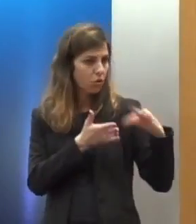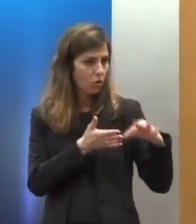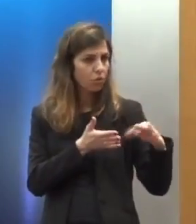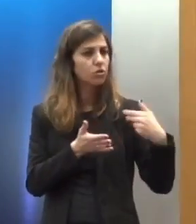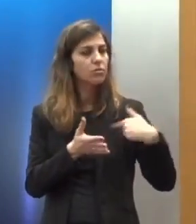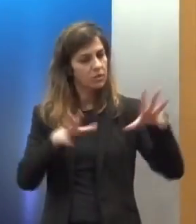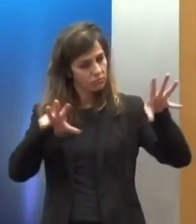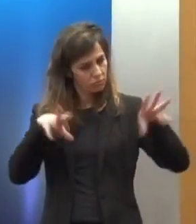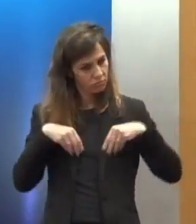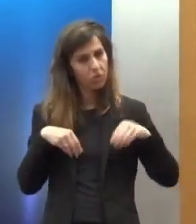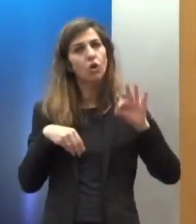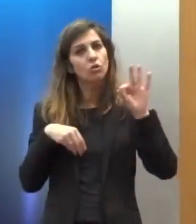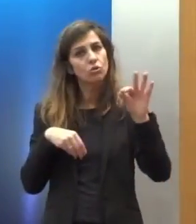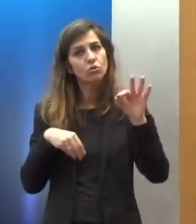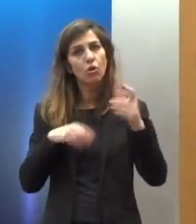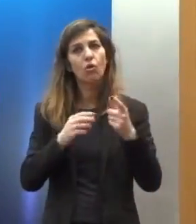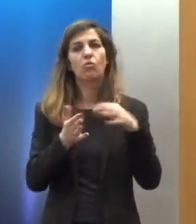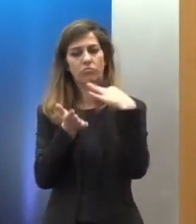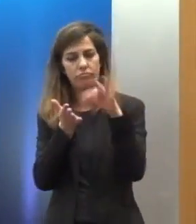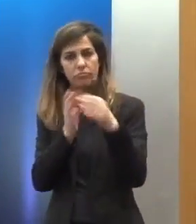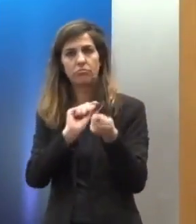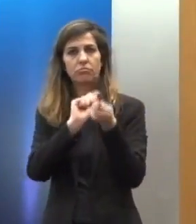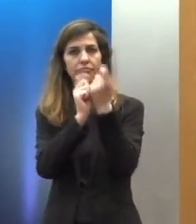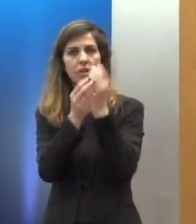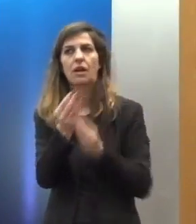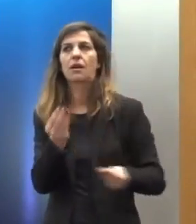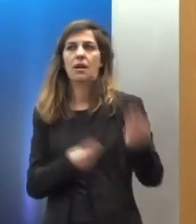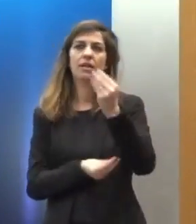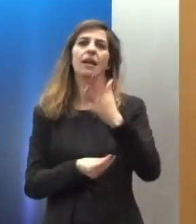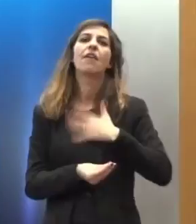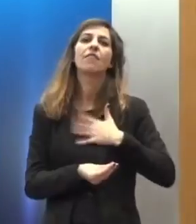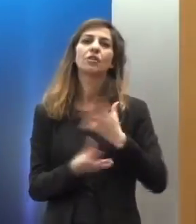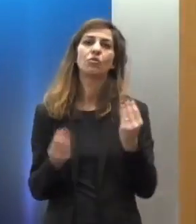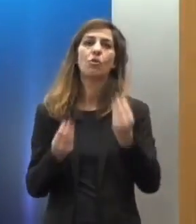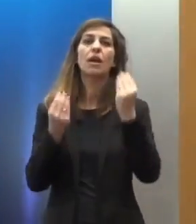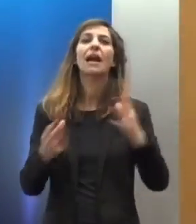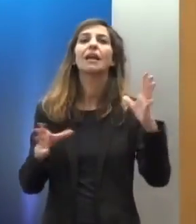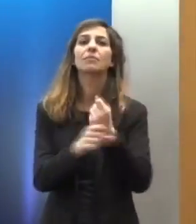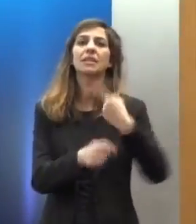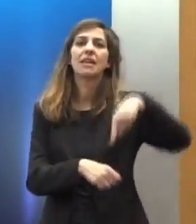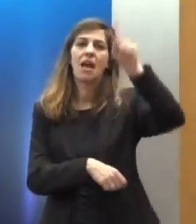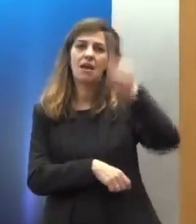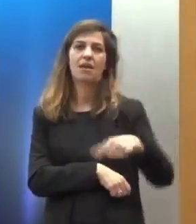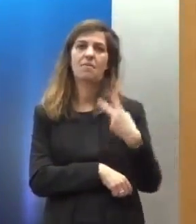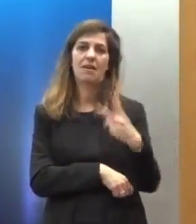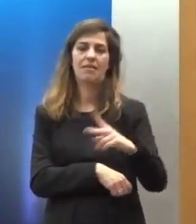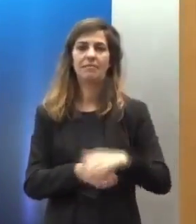στην κατεύθυνση της καλυτέρευσης και προστασίας των δικαιωμάτων αυτών. Σας ευχαριστώ πολύ. Καλή επιτυχία στην ημερίδα σας.